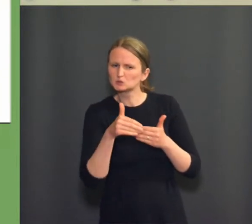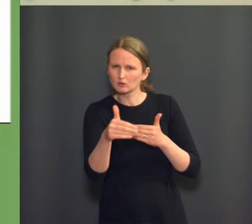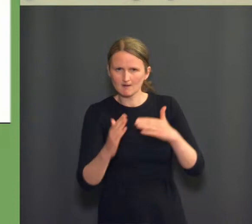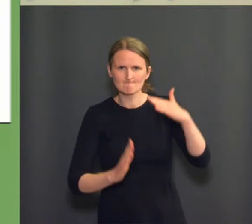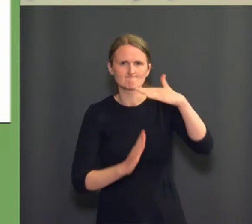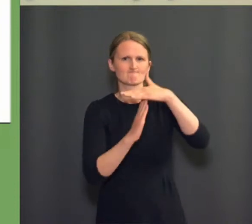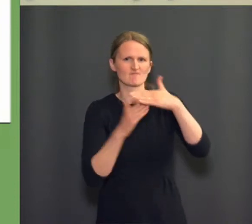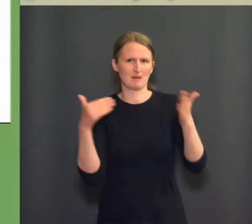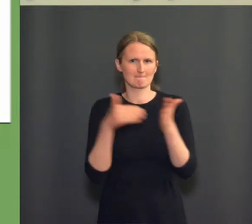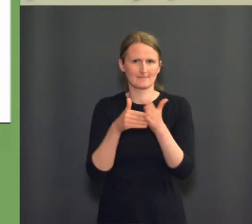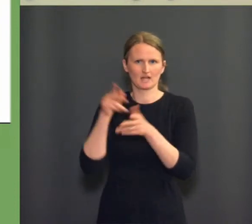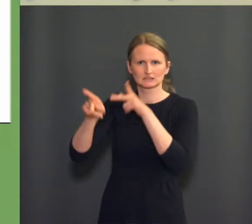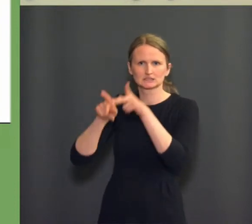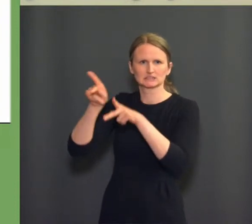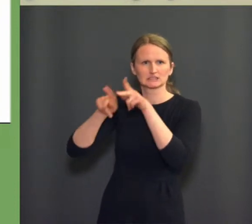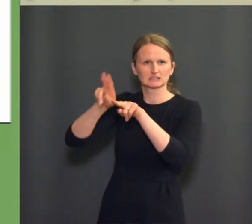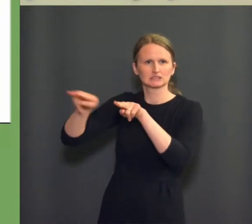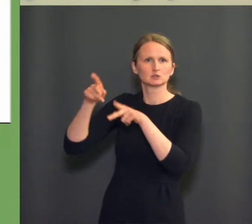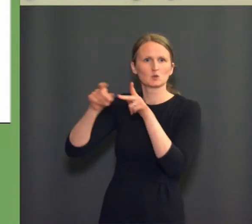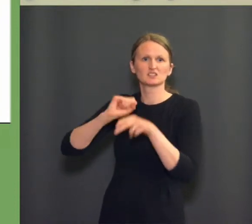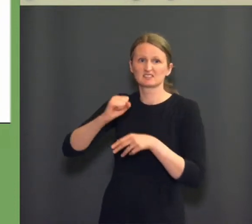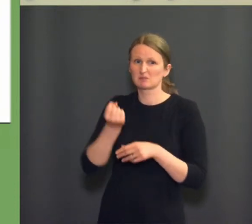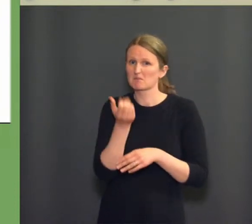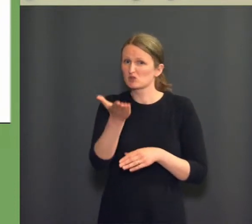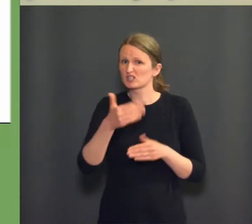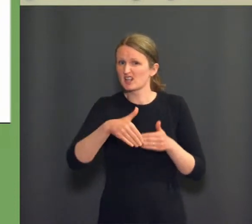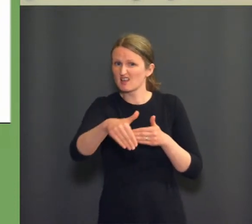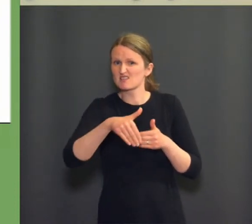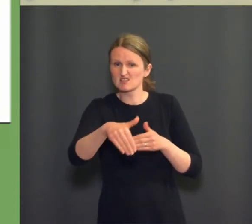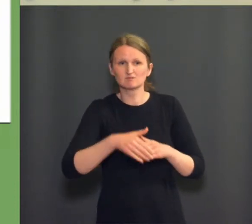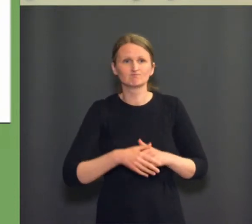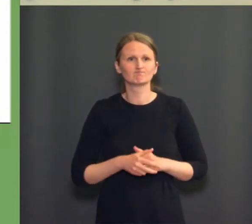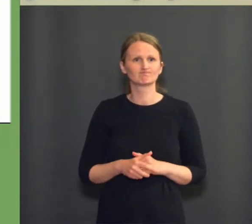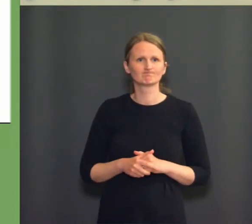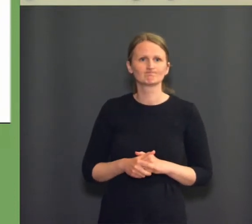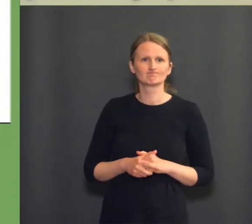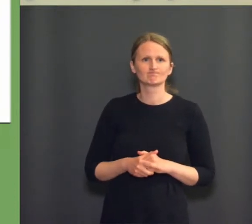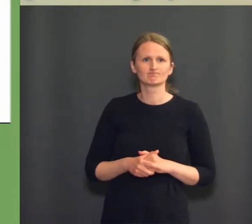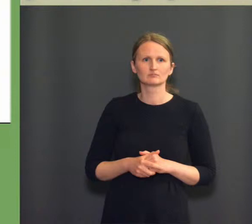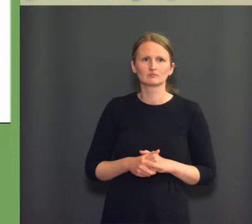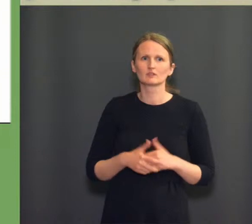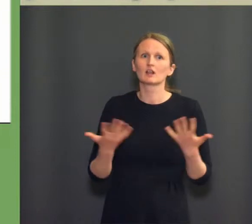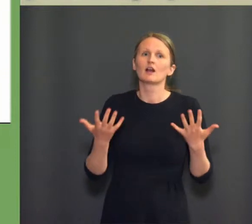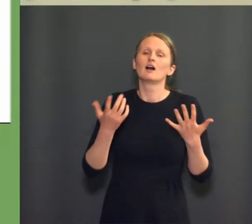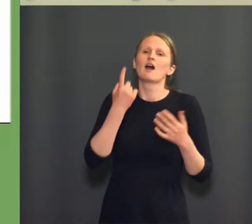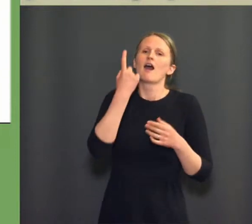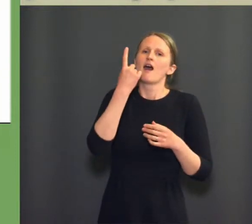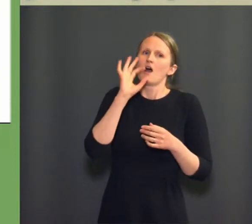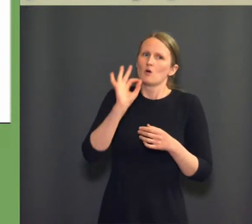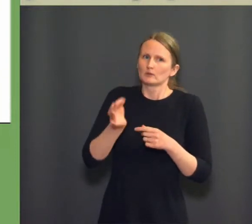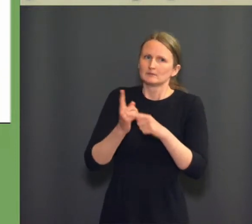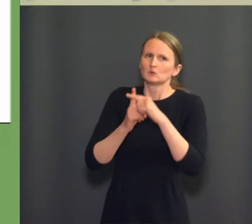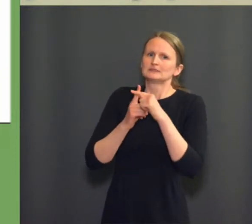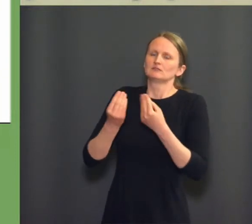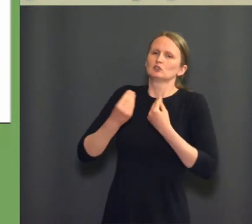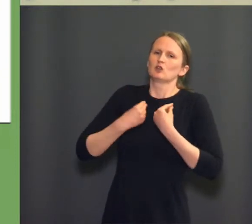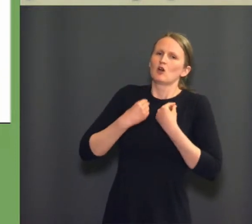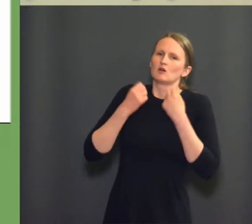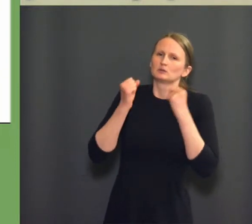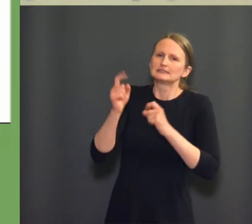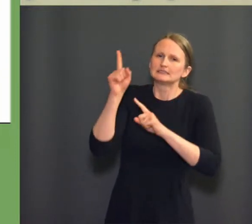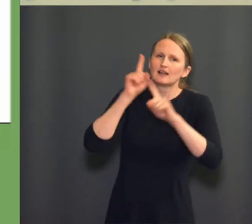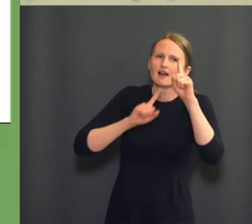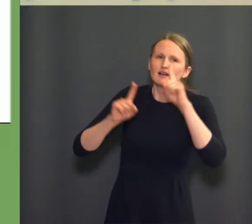prochaine. Un point positif, lueur d'espoir dans ce contexte-là, c'est que l'occupation hospitalière n'a